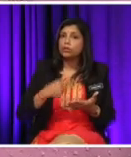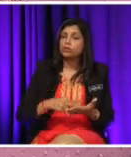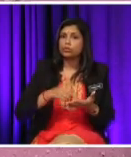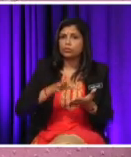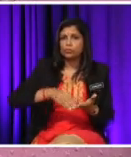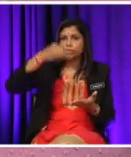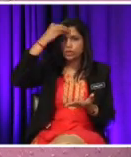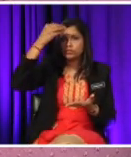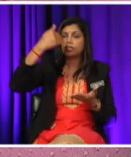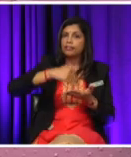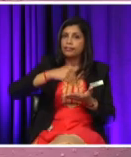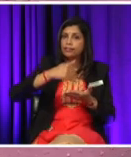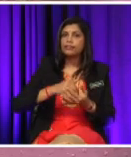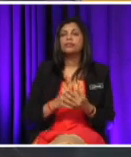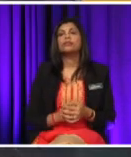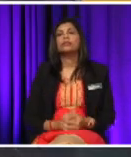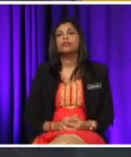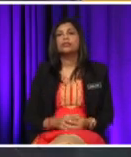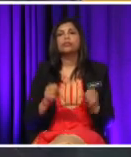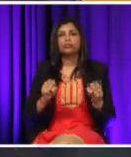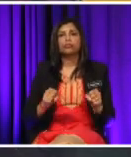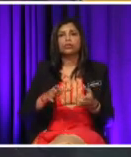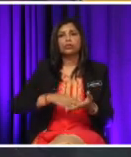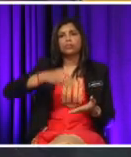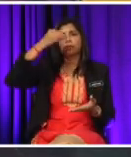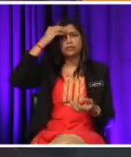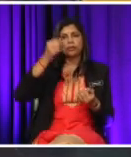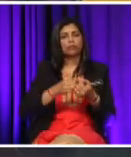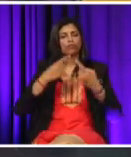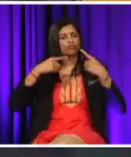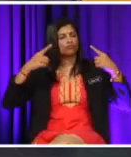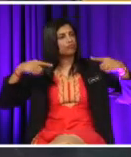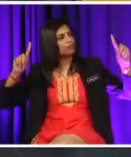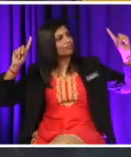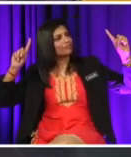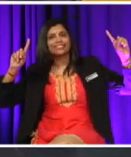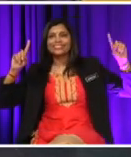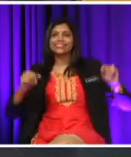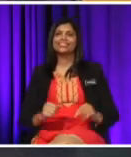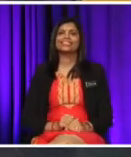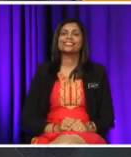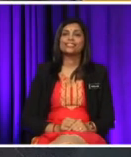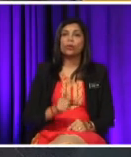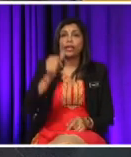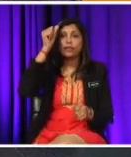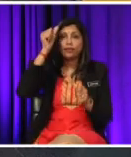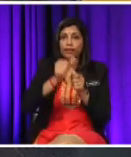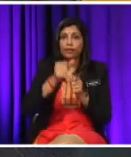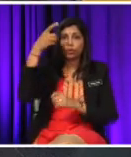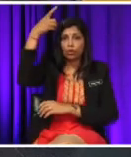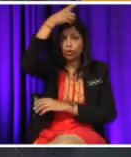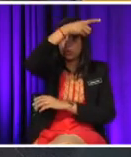sempat senang aja hukum Chaos ini ingat hukum kita bisa tuh berarti satu sama dengan V2